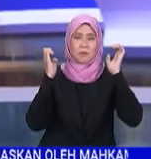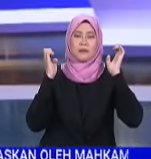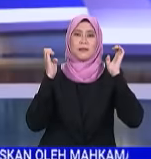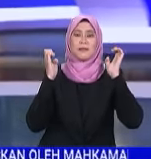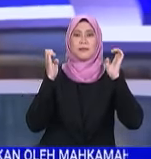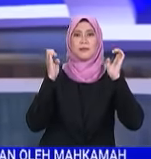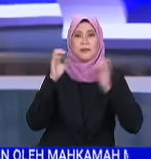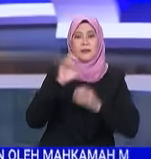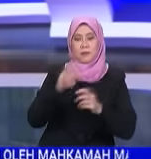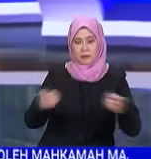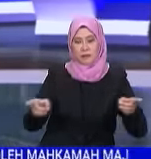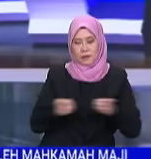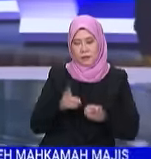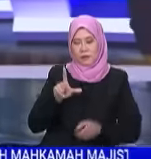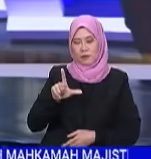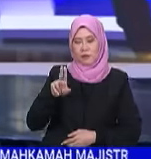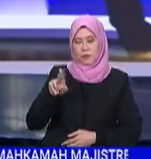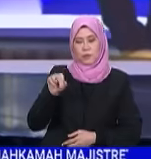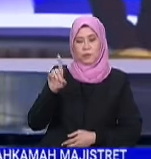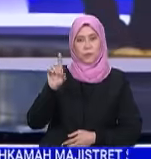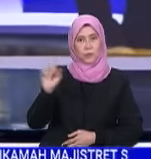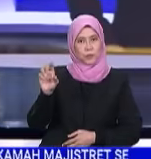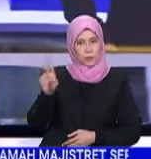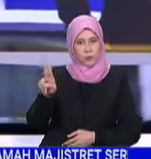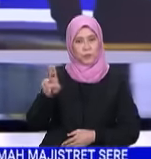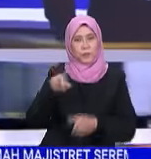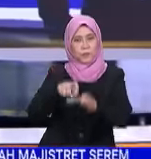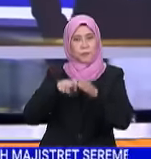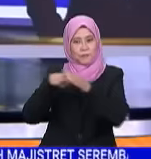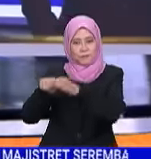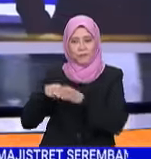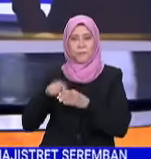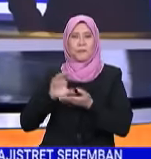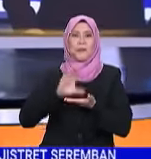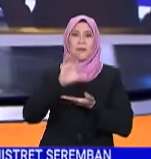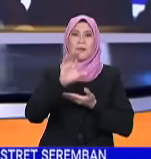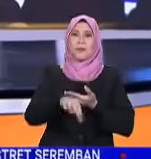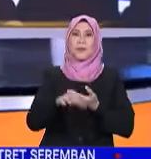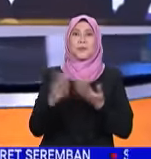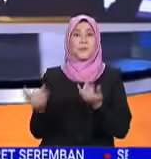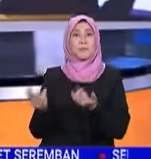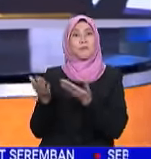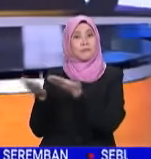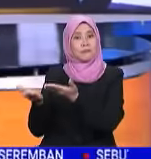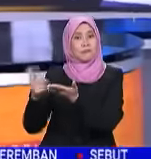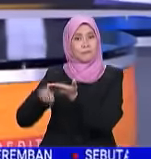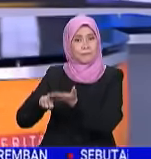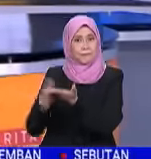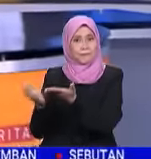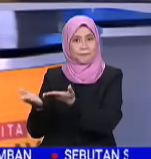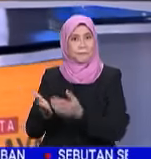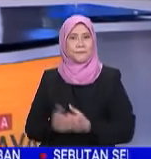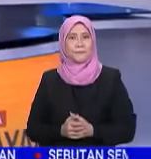di daerah Lundu mampu menarik pelabur-pelabur ke daerah berkenaan Bu silakan